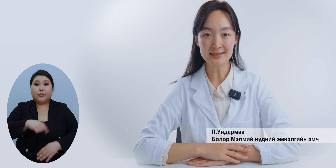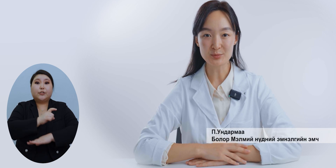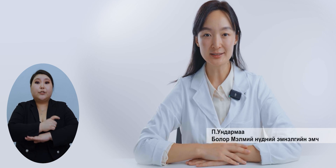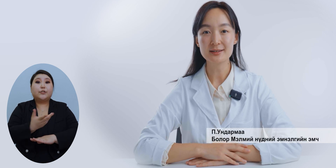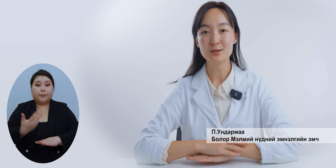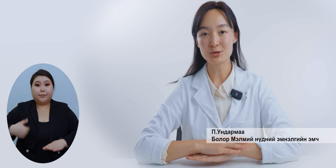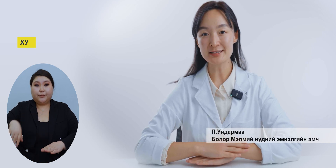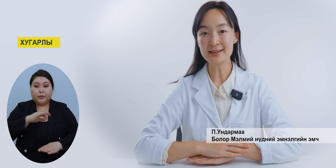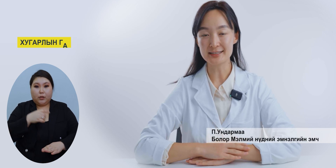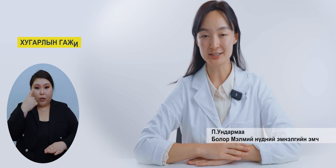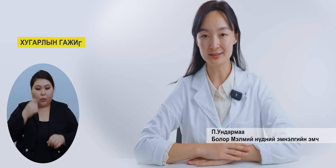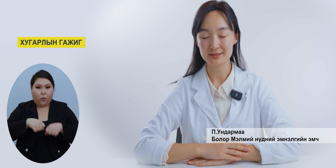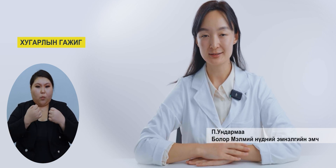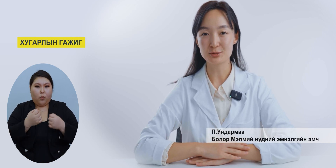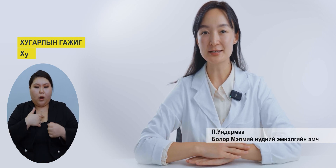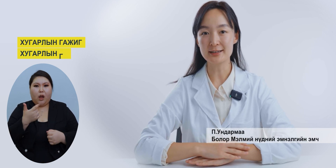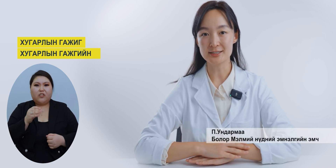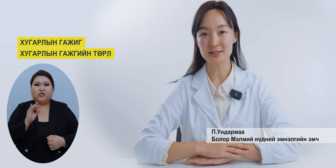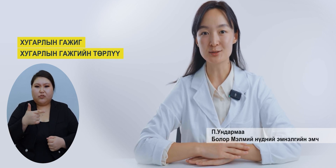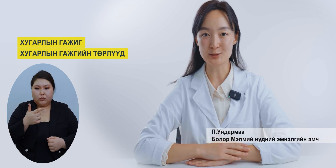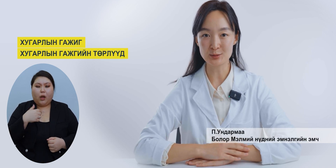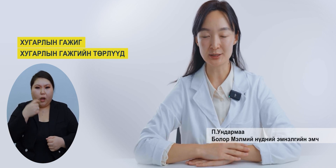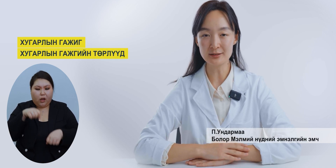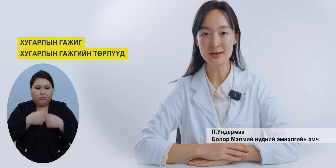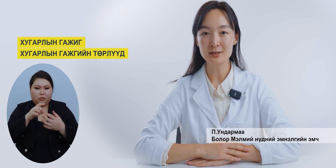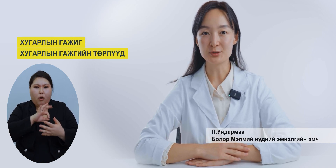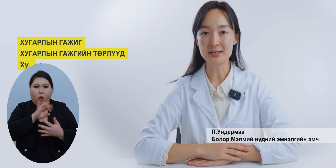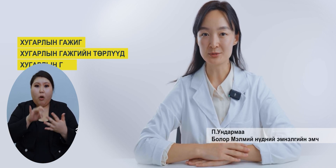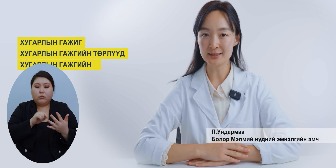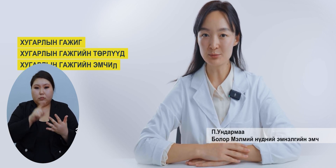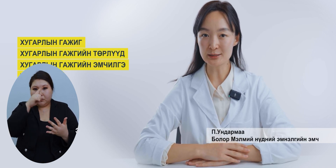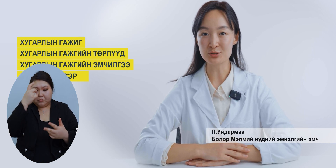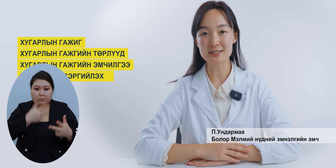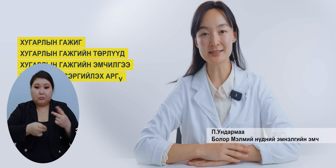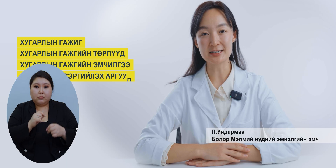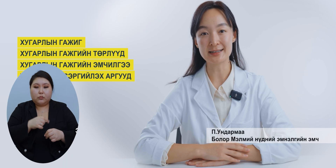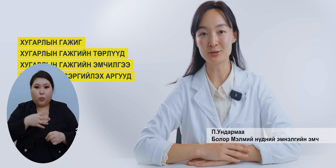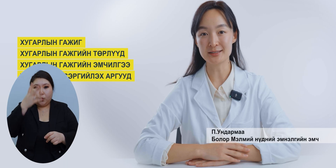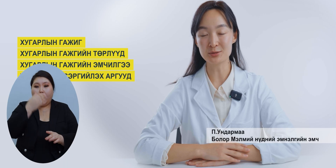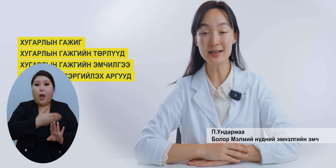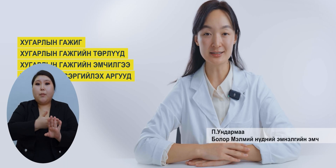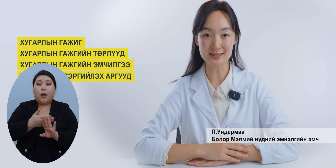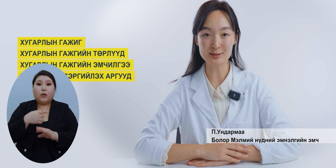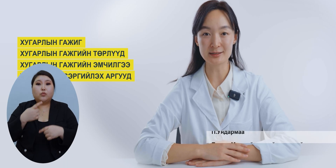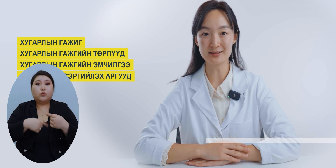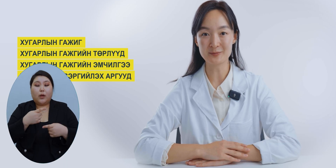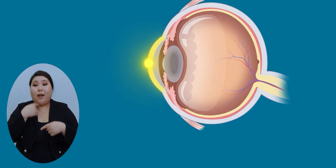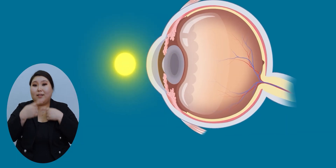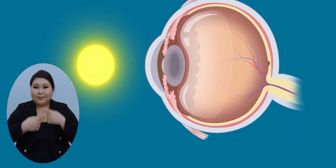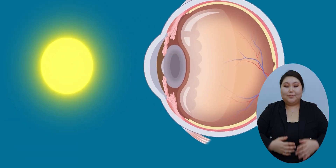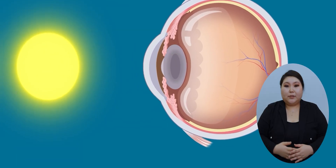Энэ хичээлээр бид хугарлын гажигын төрлүүд болон түүний эмчилгээ болон урьдчилан сэргийлэх аргуудын тухай ярилцах